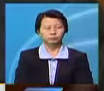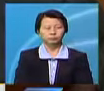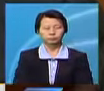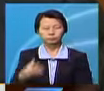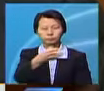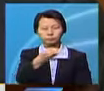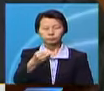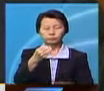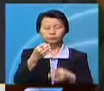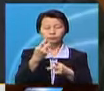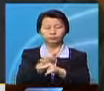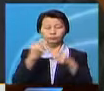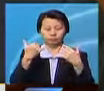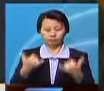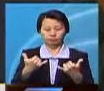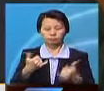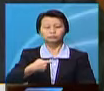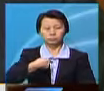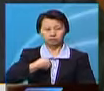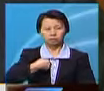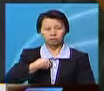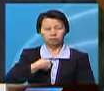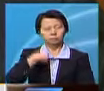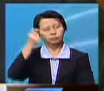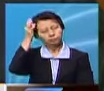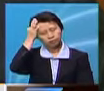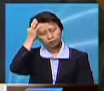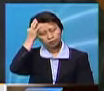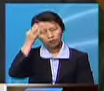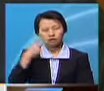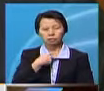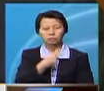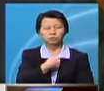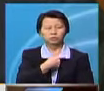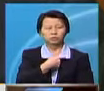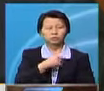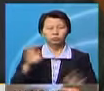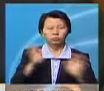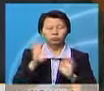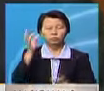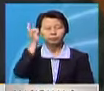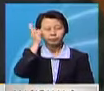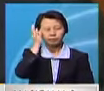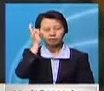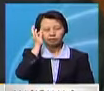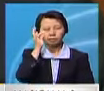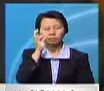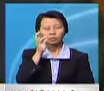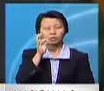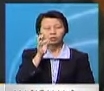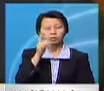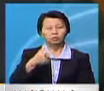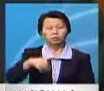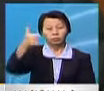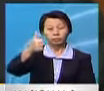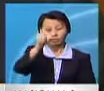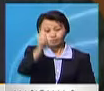Dan pada kali ini saya fikir kita bukan hanya memikirkan tentang